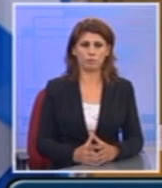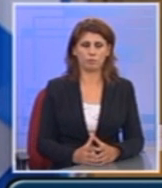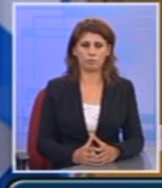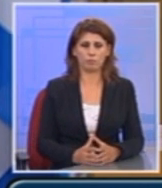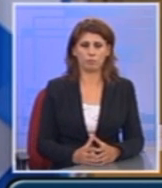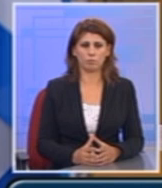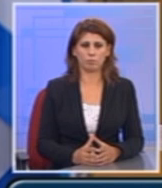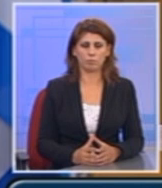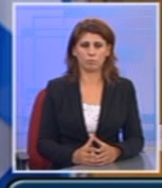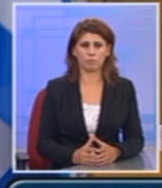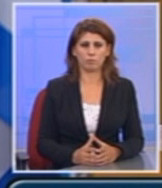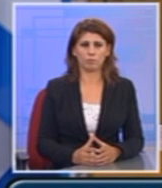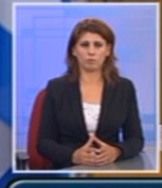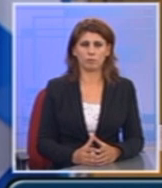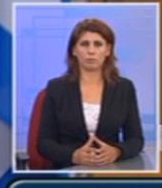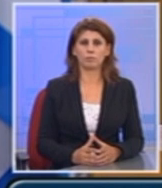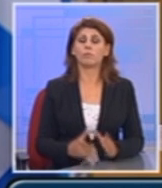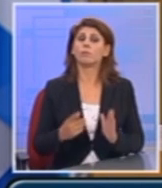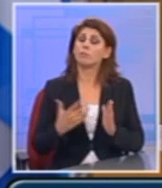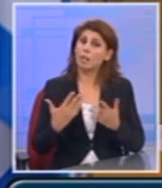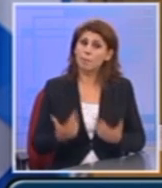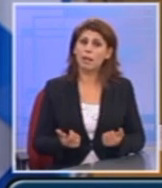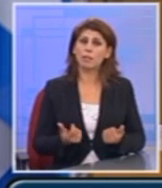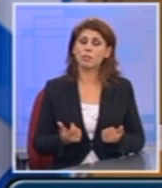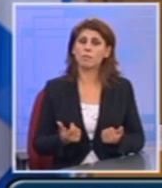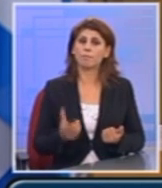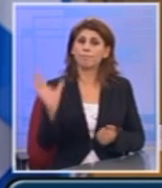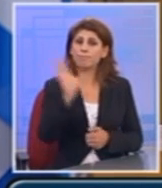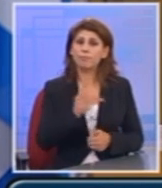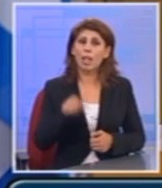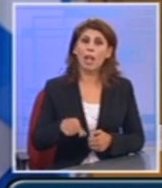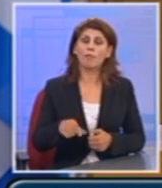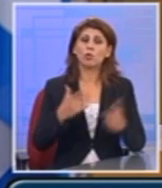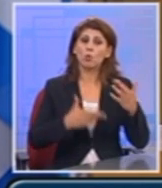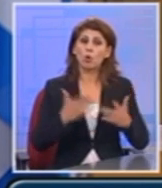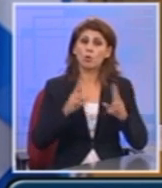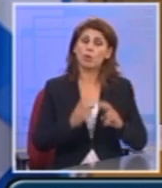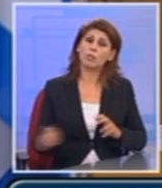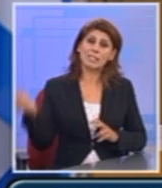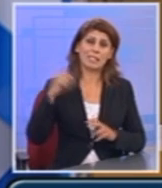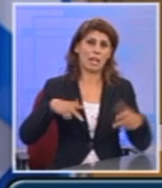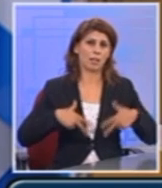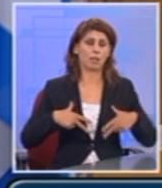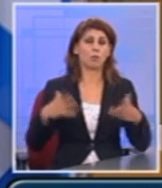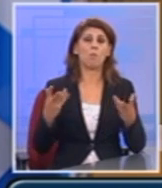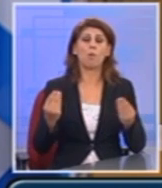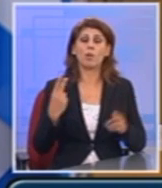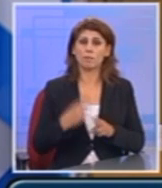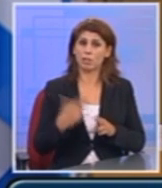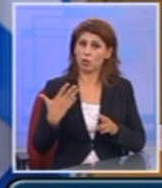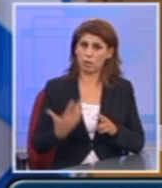να υπάρξει και επιδίωξη τέτοιου λογιστικού ελέγχου και σε άλλες χώρες είναι πολύ σημαντικό να